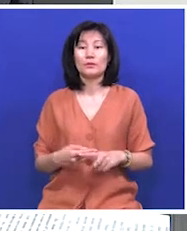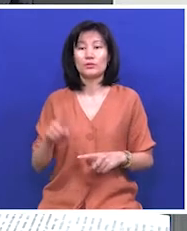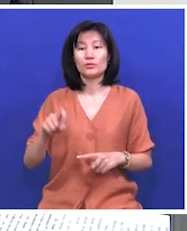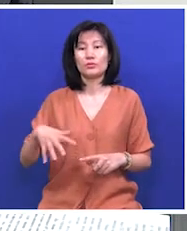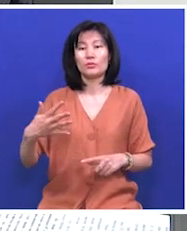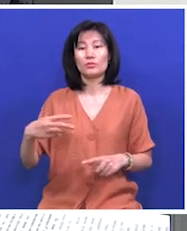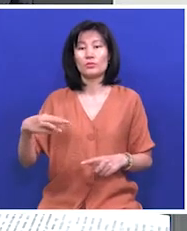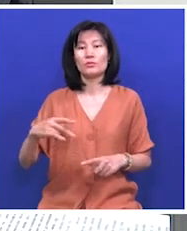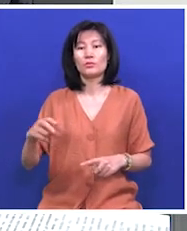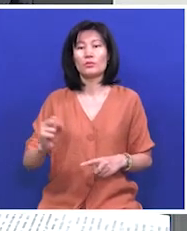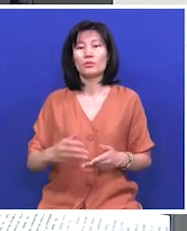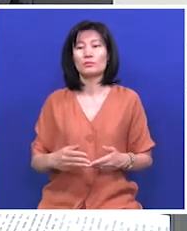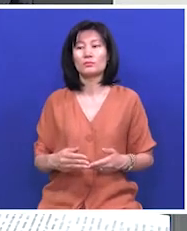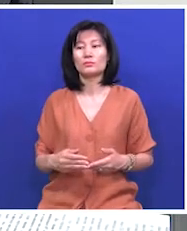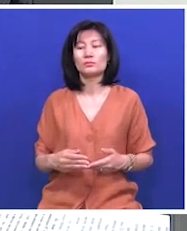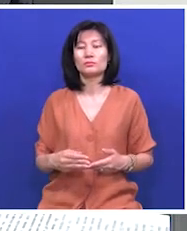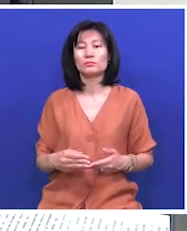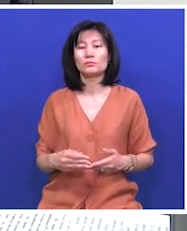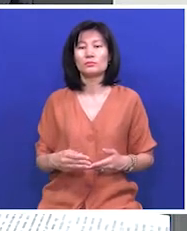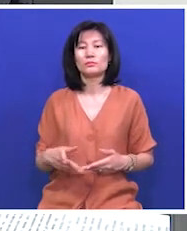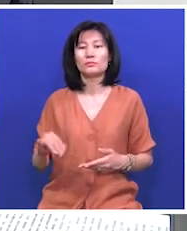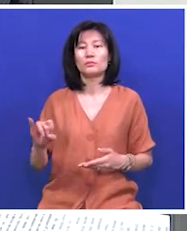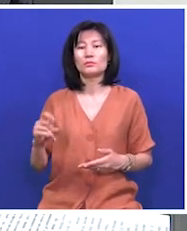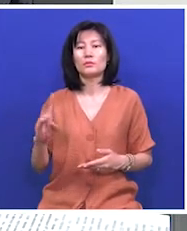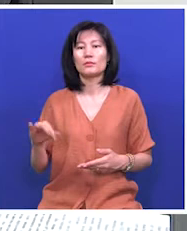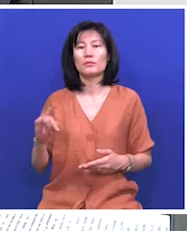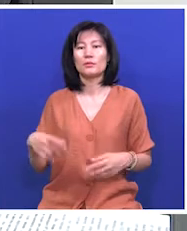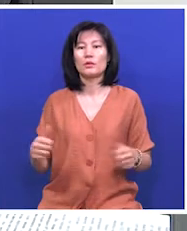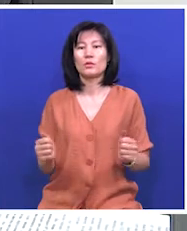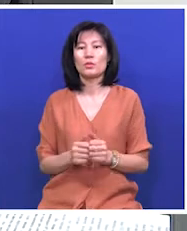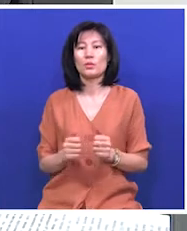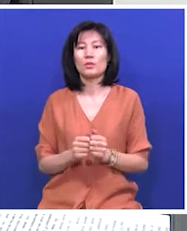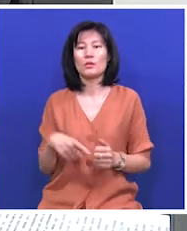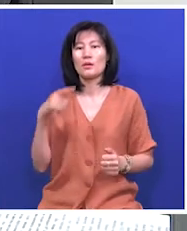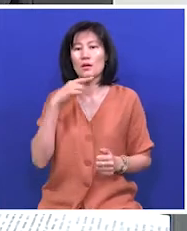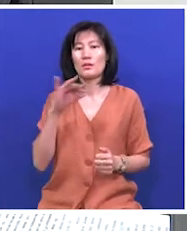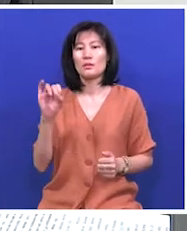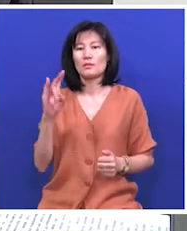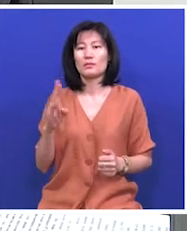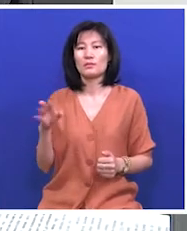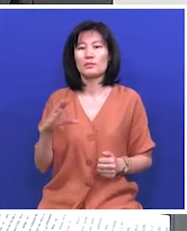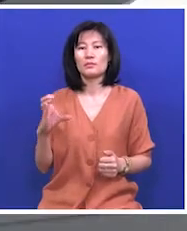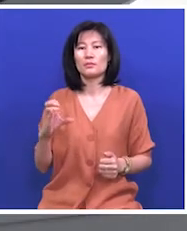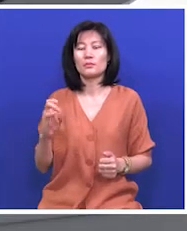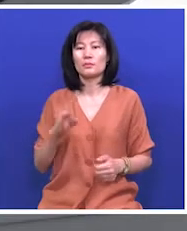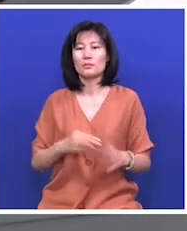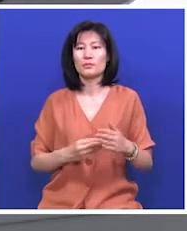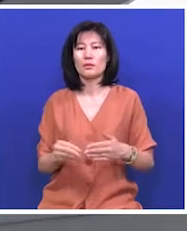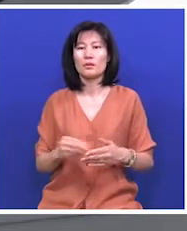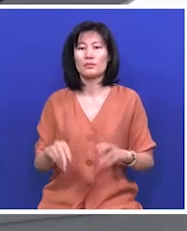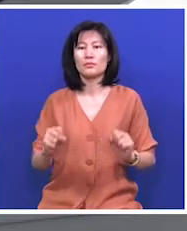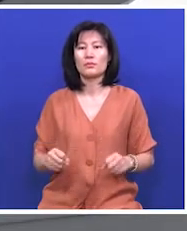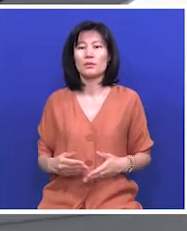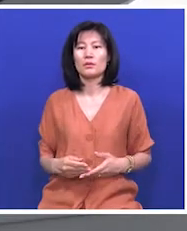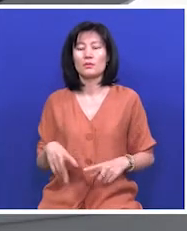Және оның 150 мың тоннасы ішкі нарықпен көршілес Ресей, Беларусия, Қырғызстан елдеріне